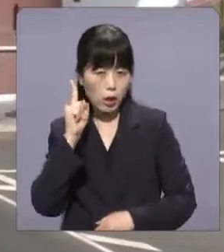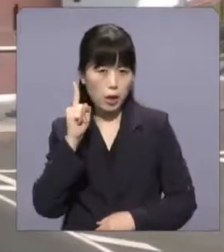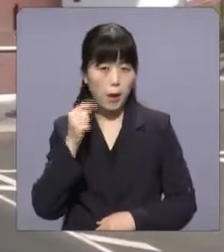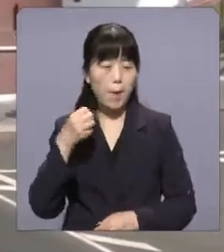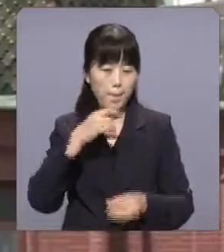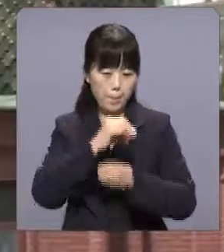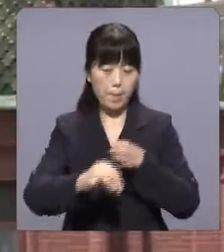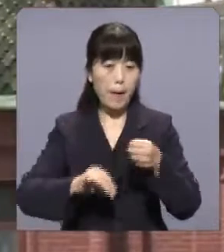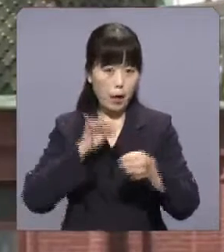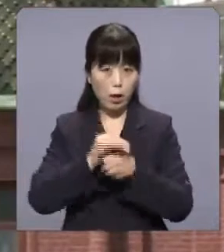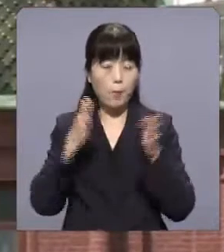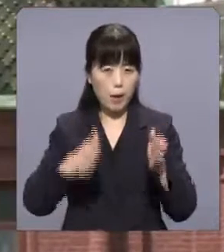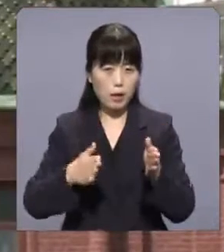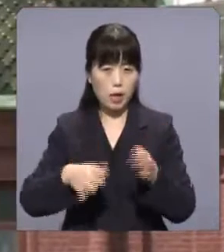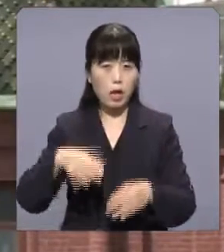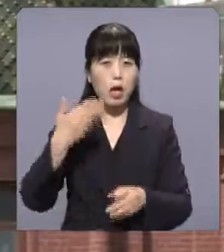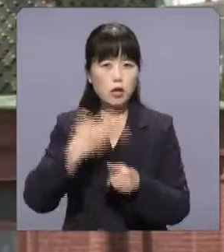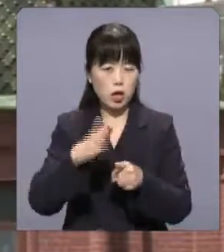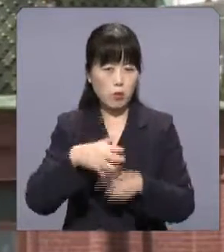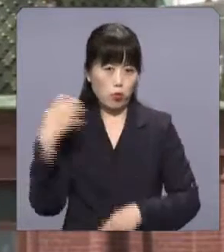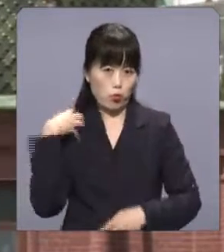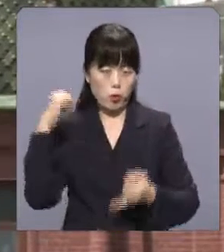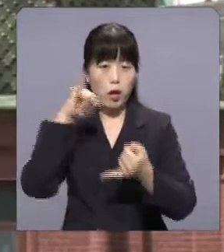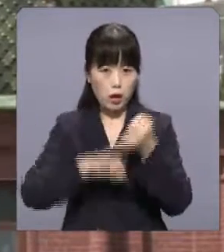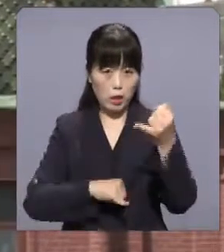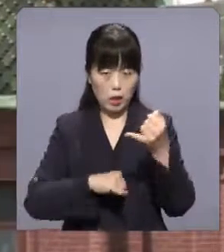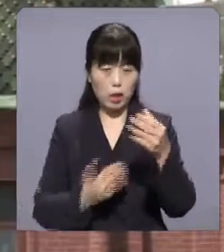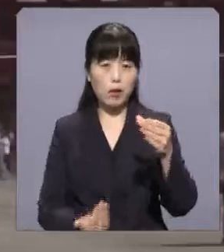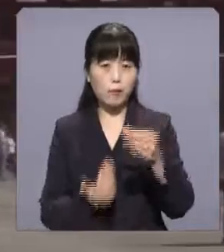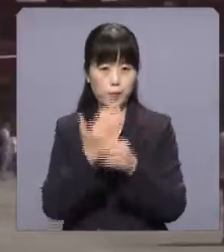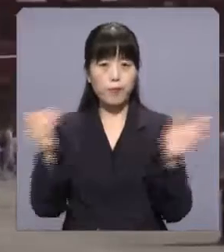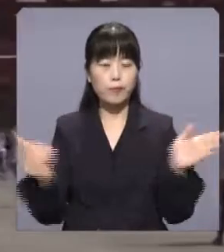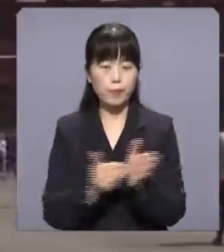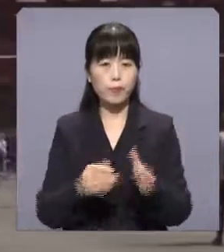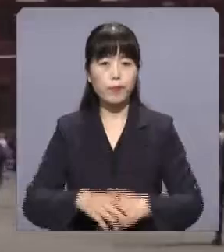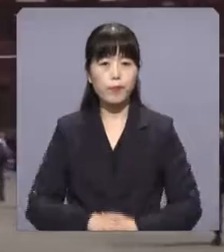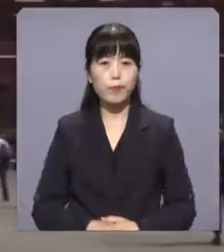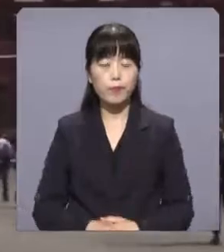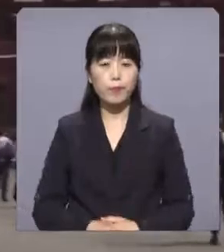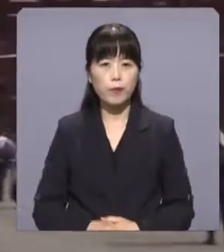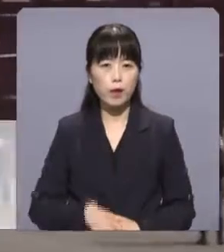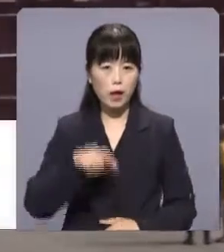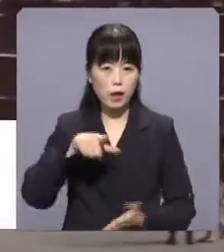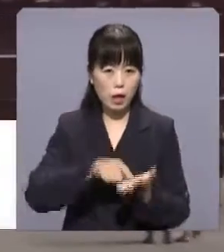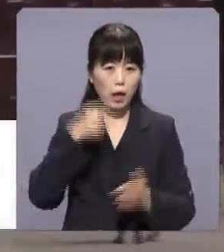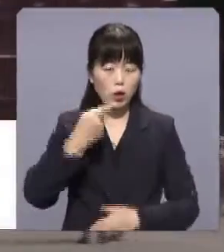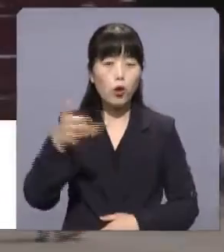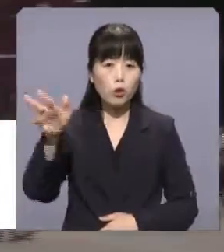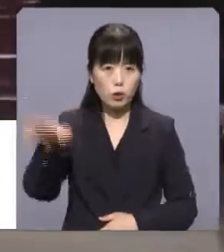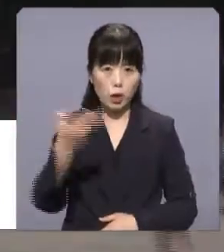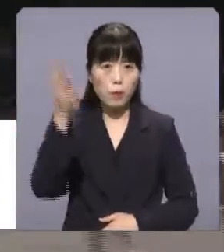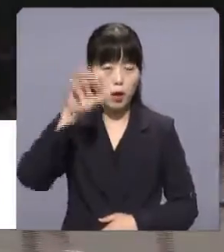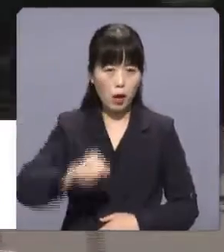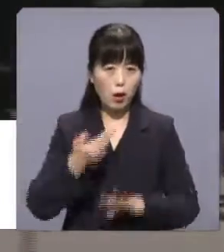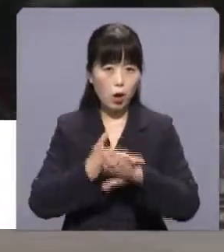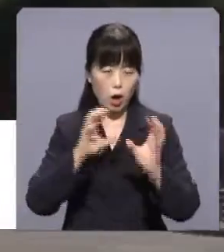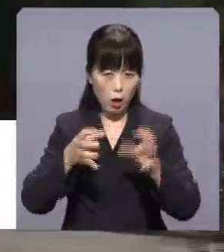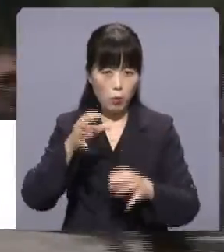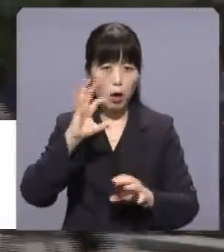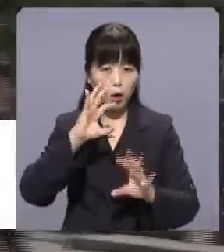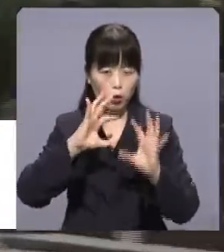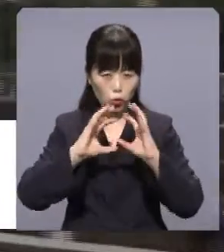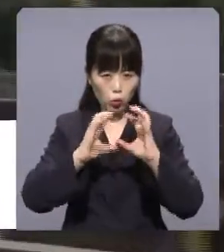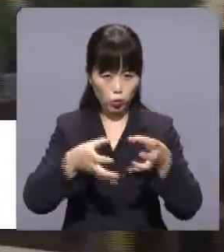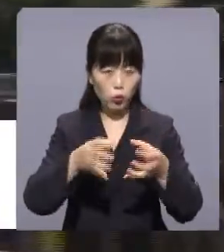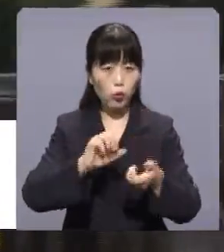년 만에 처음으로 채무 불이행 상태, 디폴트 사태를 맞았습니다. 약 1,300억 원의 외화 표시 국채